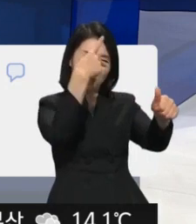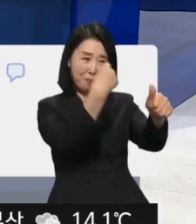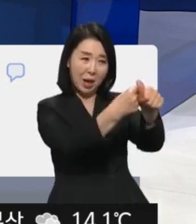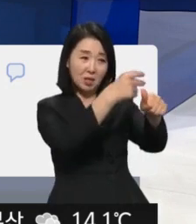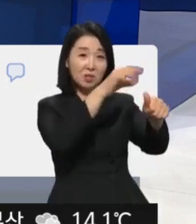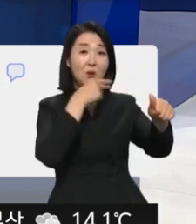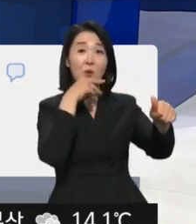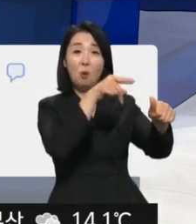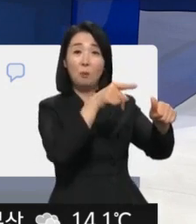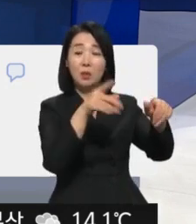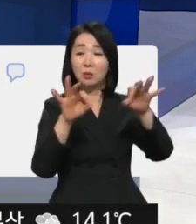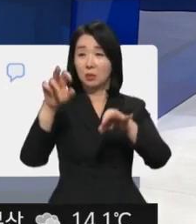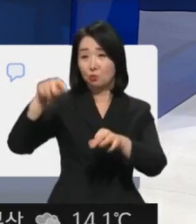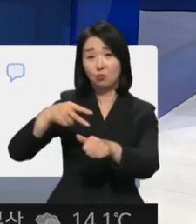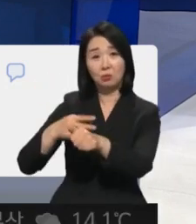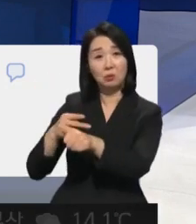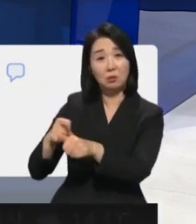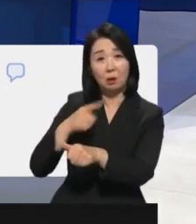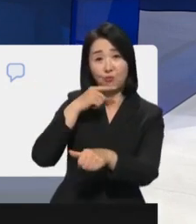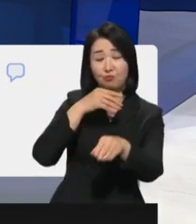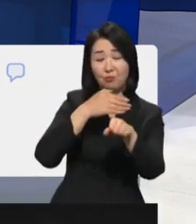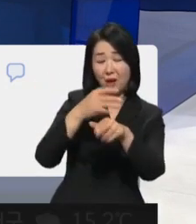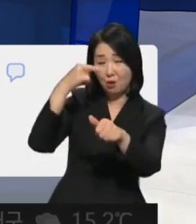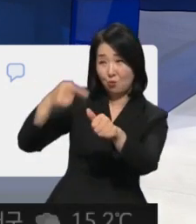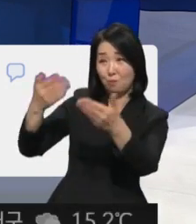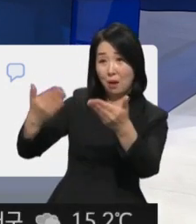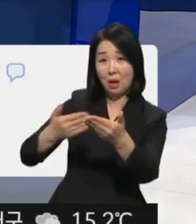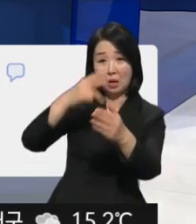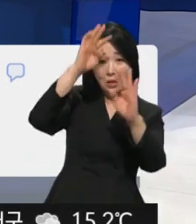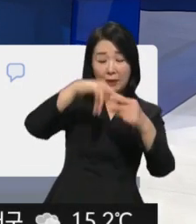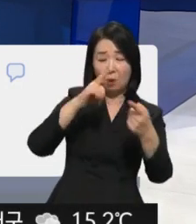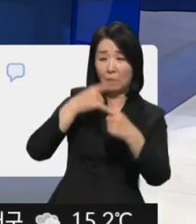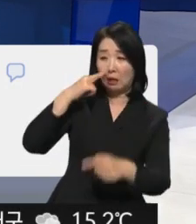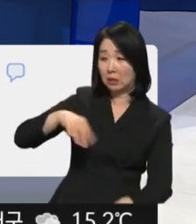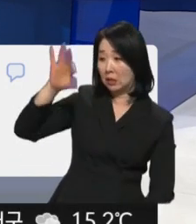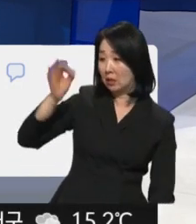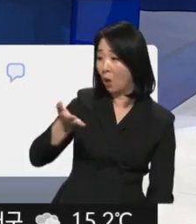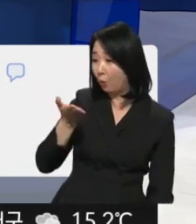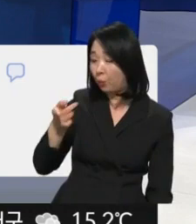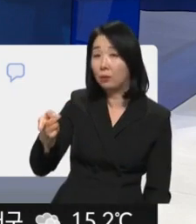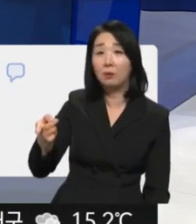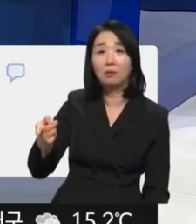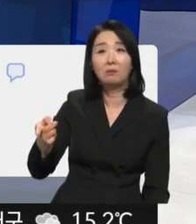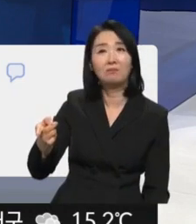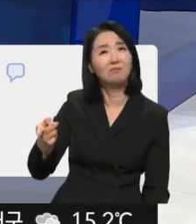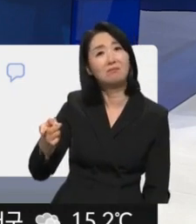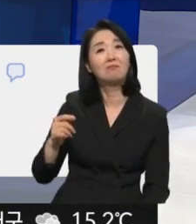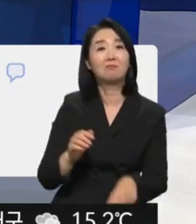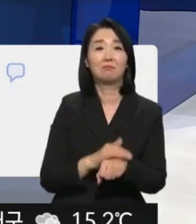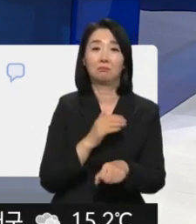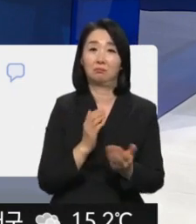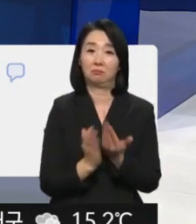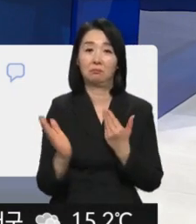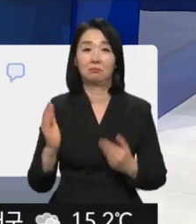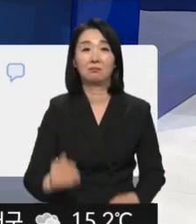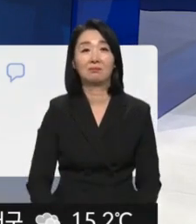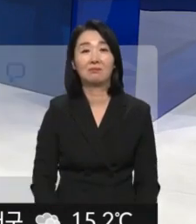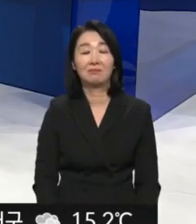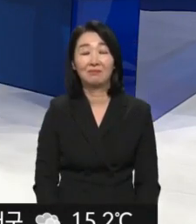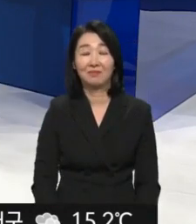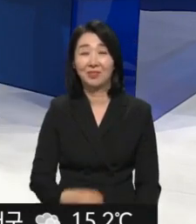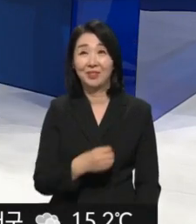않으면서 김구 선생님을 북한에서 교육받은 내용으로 폄훼하는 건 이중잣대입니다라고 하셨습니다. 댓글